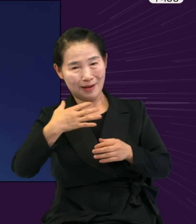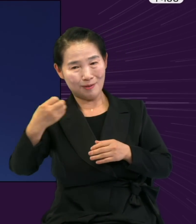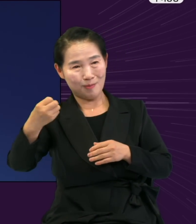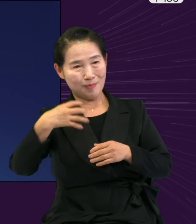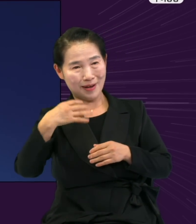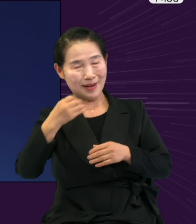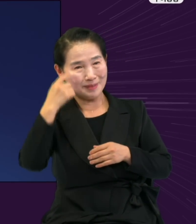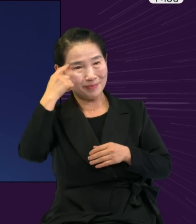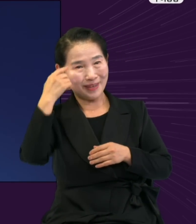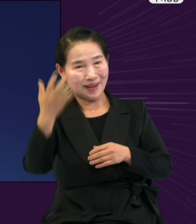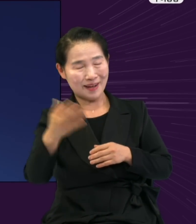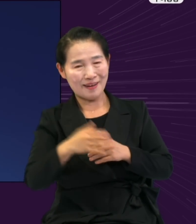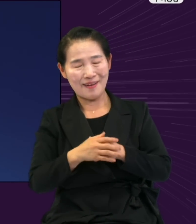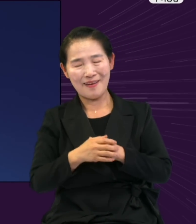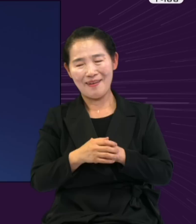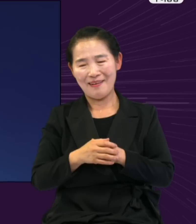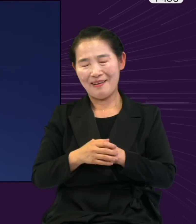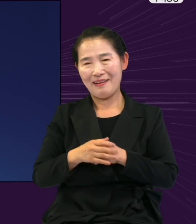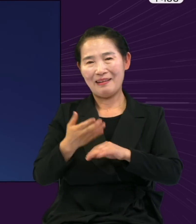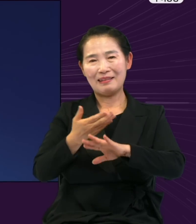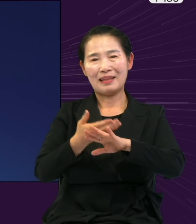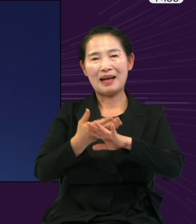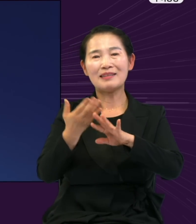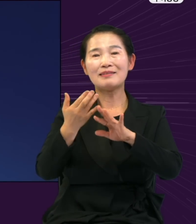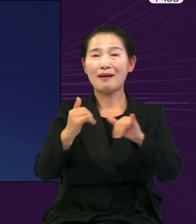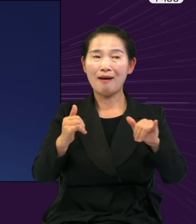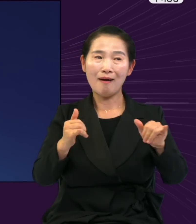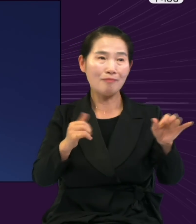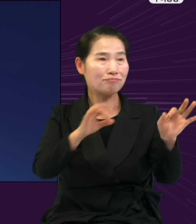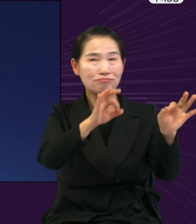다른 사람처럼 평범하게 살게 하지 못해서.